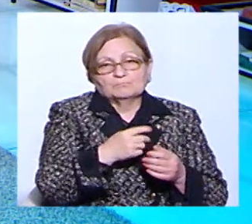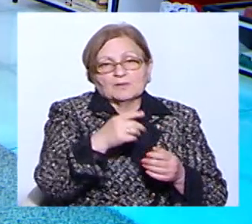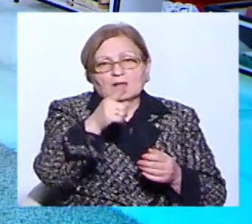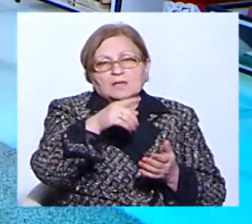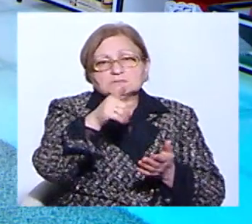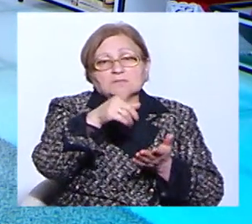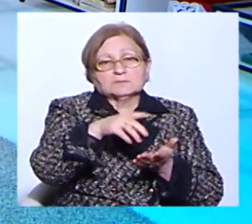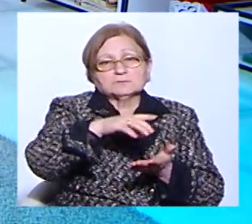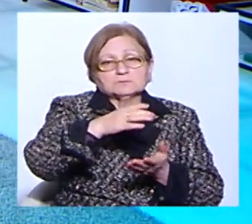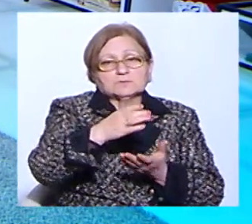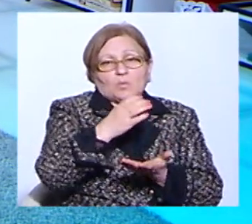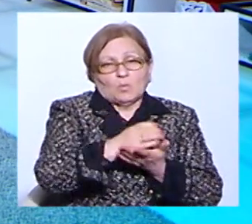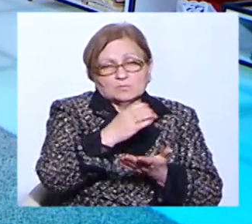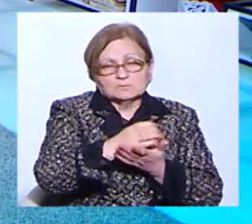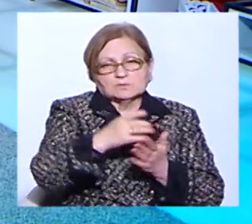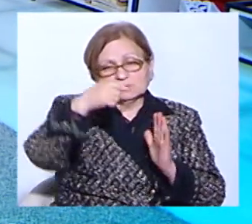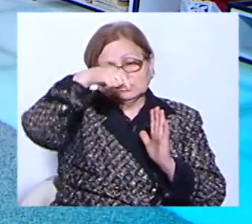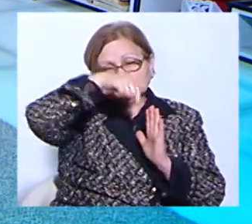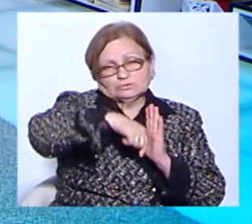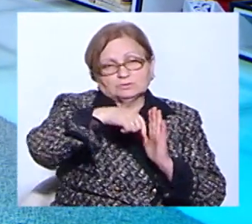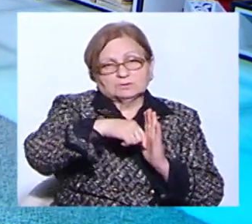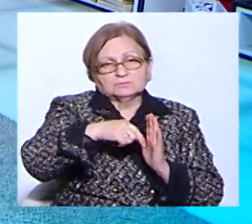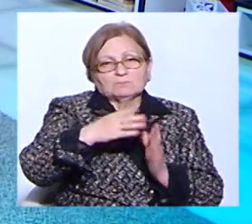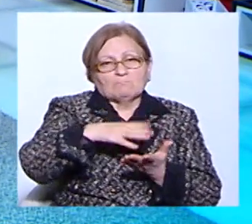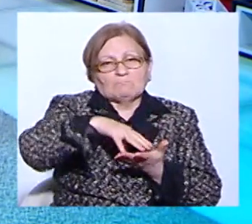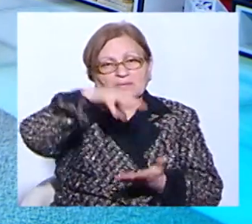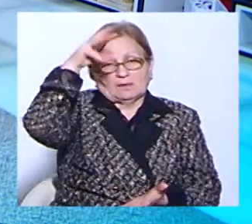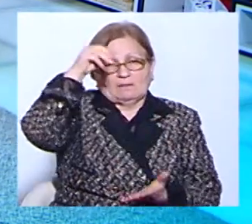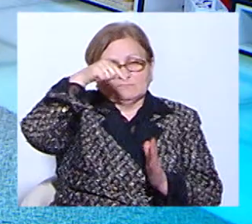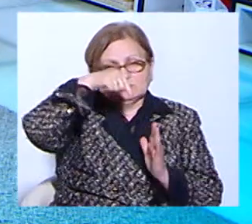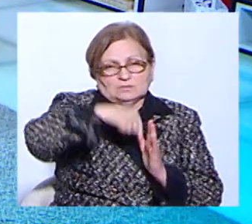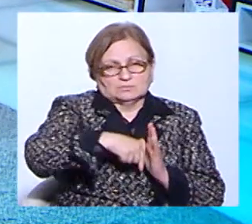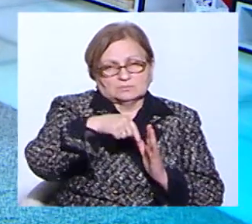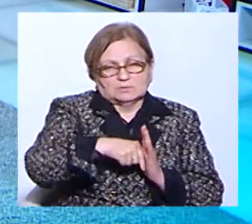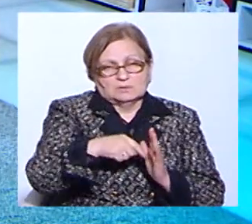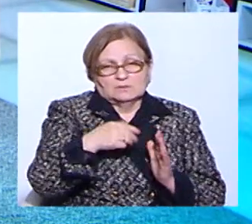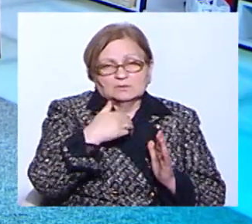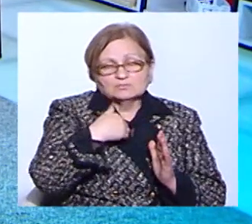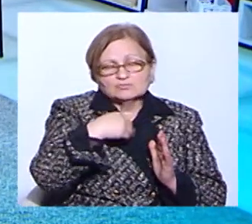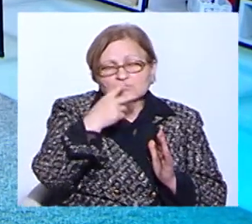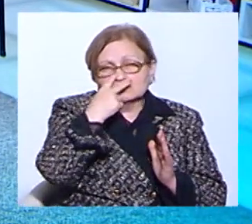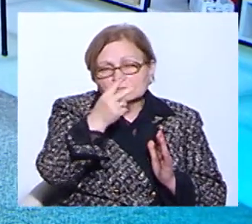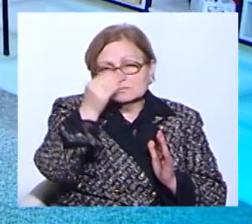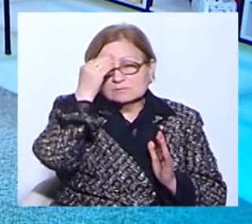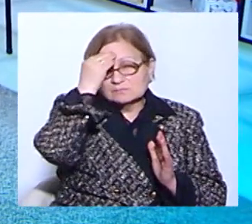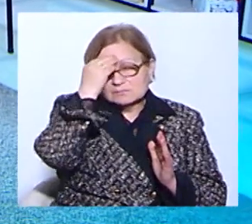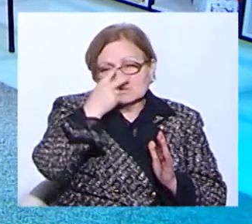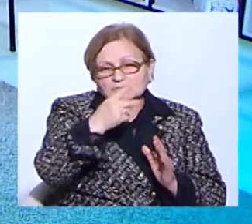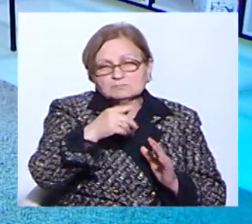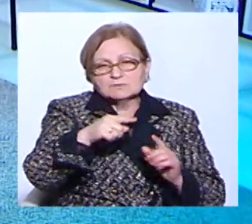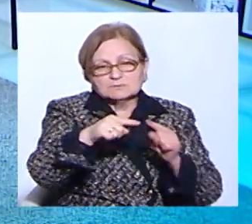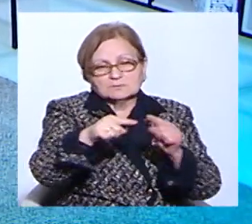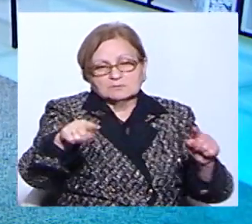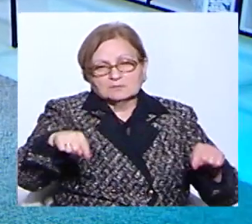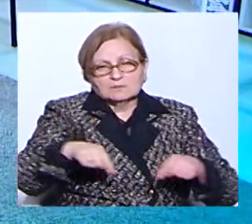პირამიდას. კონუსი არის პირამიდაში ჩახაზული. შესაბამისად, ჩვენ რო წარმოვიდგინოთ ფუძე,